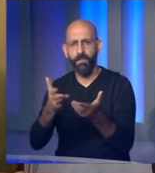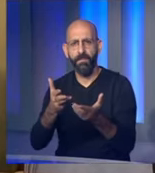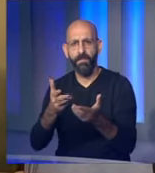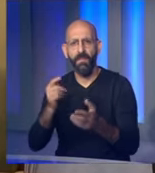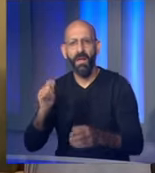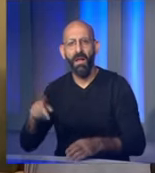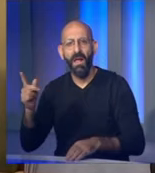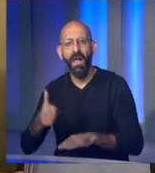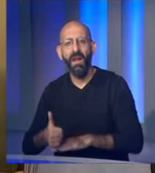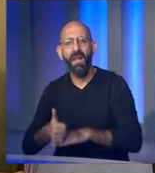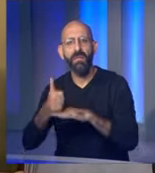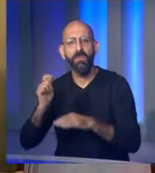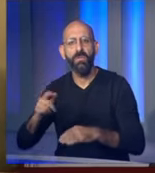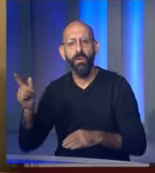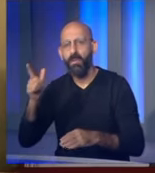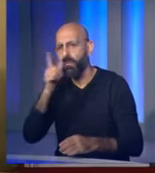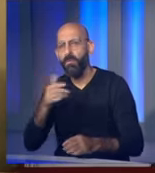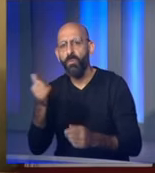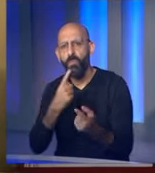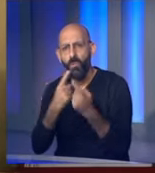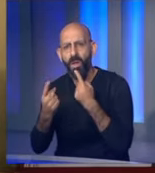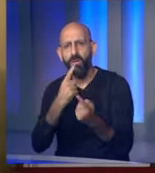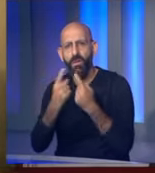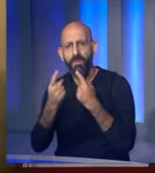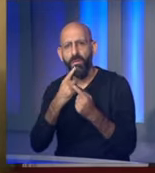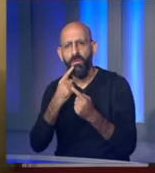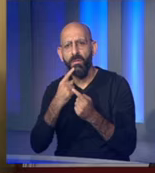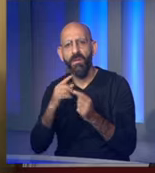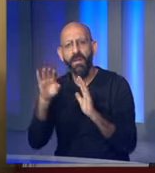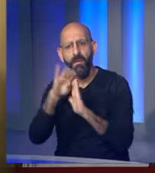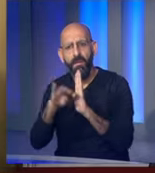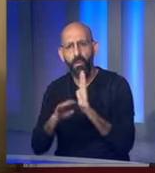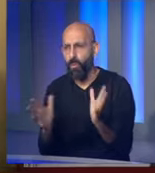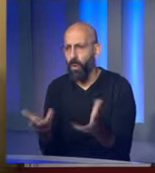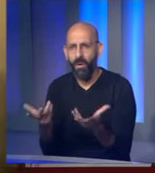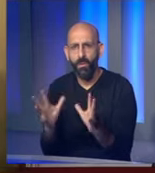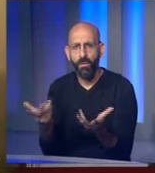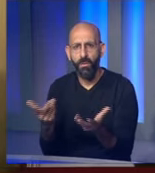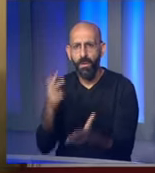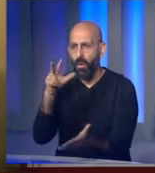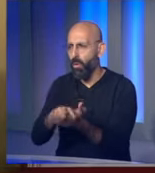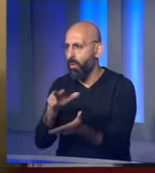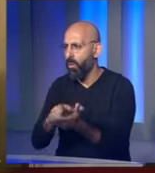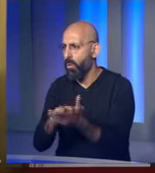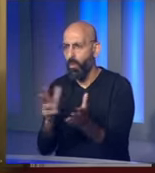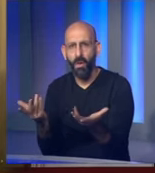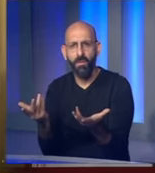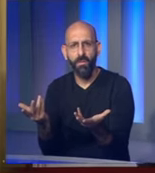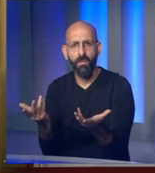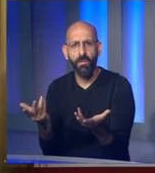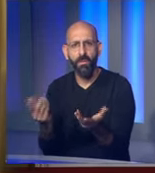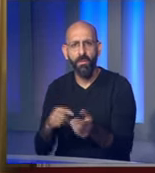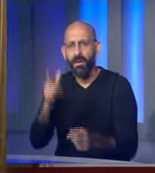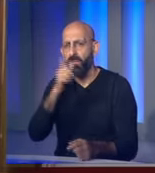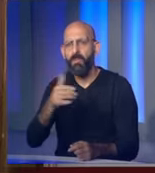الحكومه لمناقشه الطوارئ او سواء بدعوه من رئيس المجلس لمناقشه خطه طوارئ واين اصبحت هذه الخطه